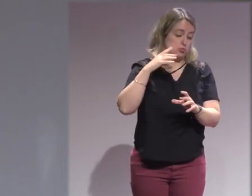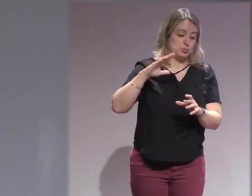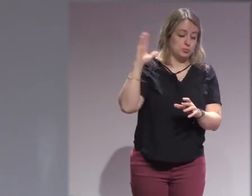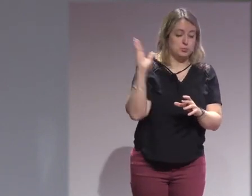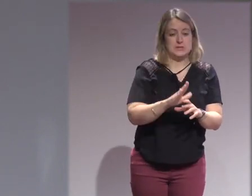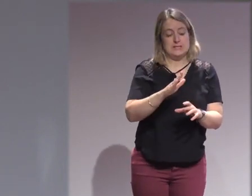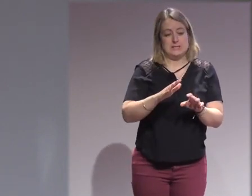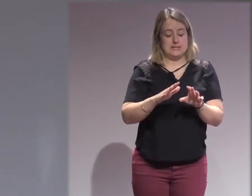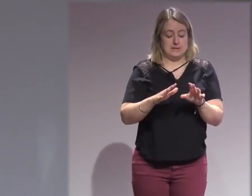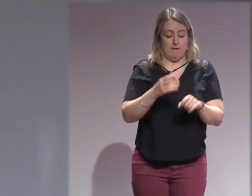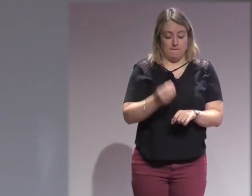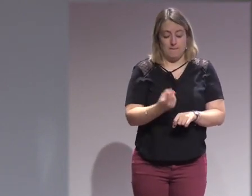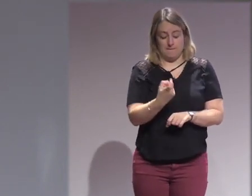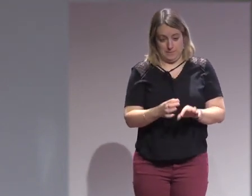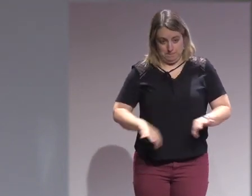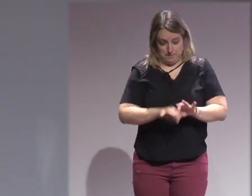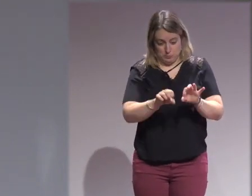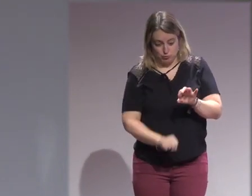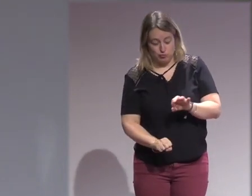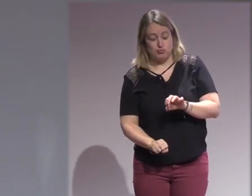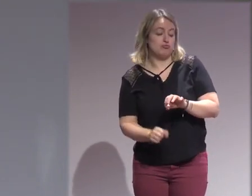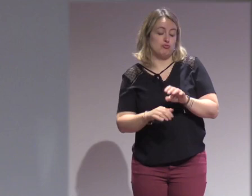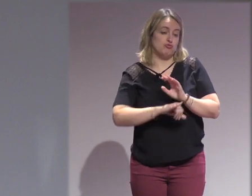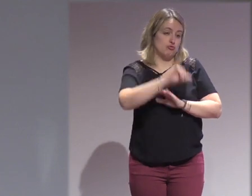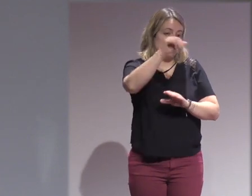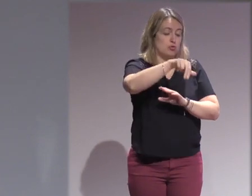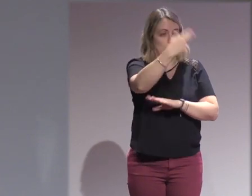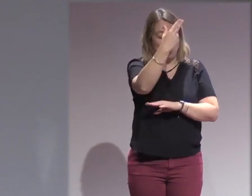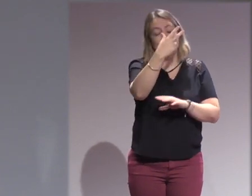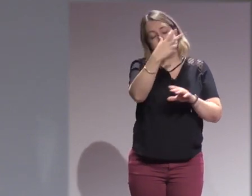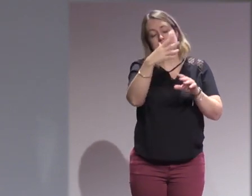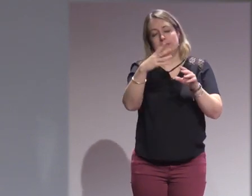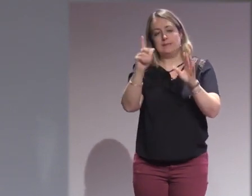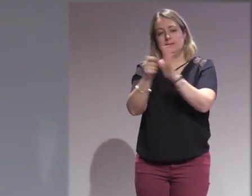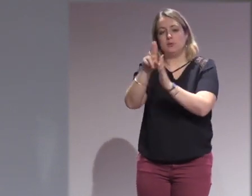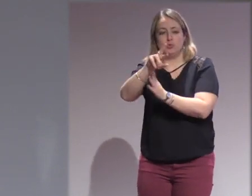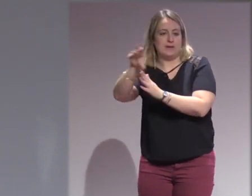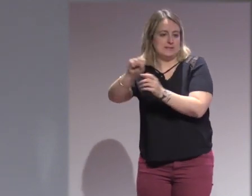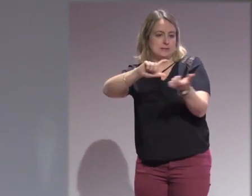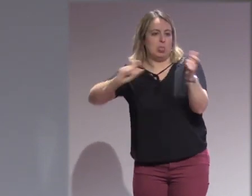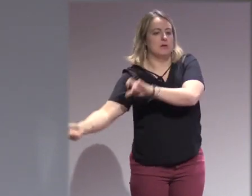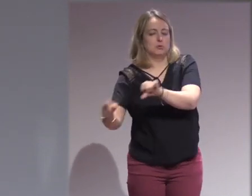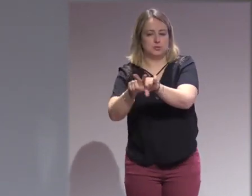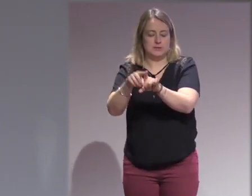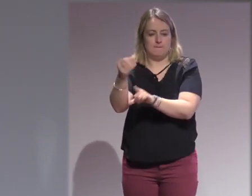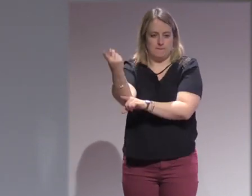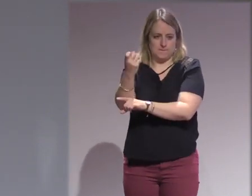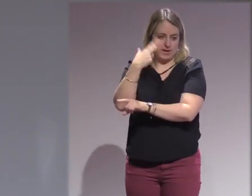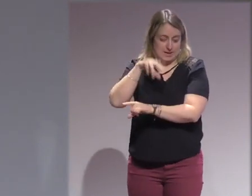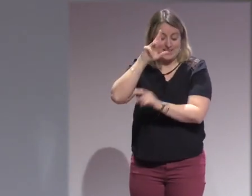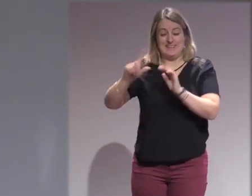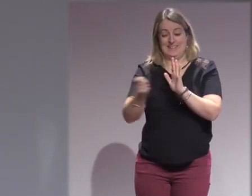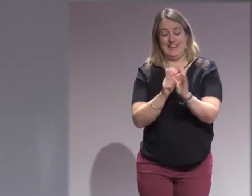exclusivement des enfants des pays du Sud, et puis après, avec la chute du régime soviétique, il y aura aussi des enfants des pays de l'Est, c'est avec la guerre de